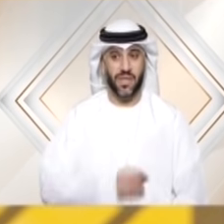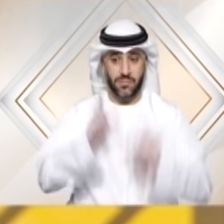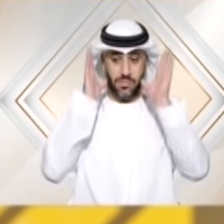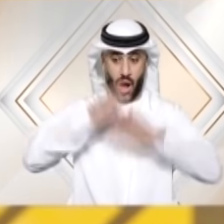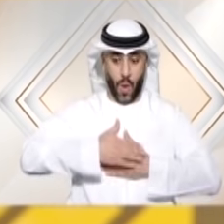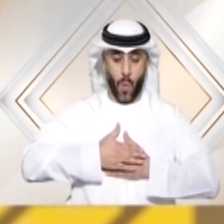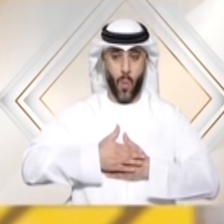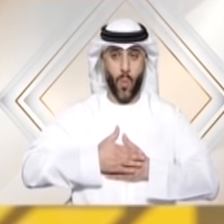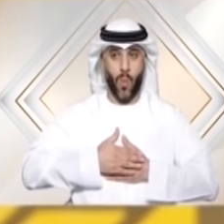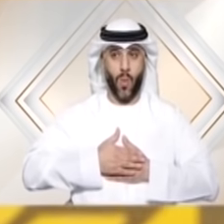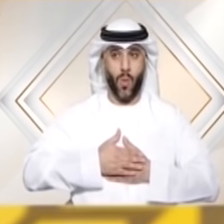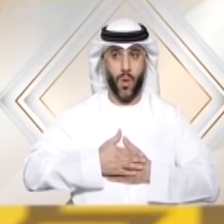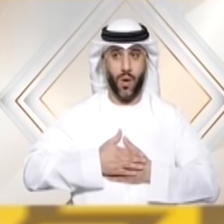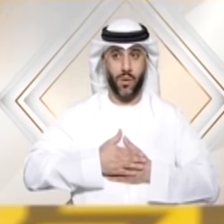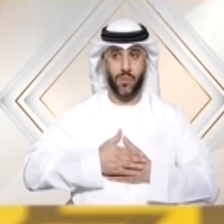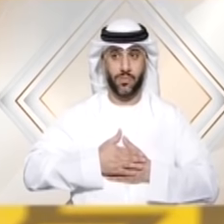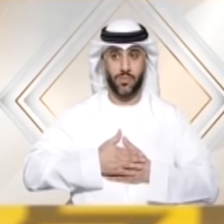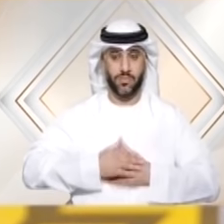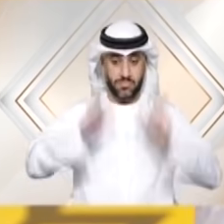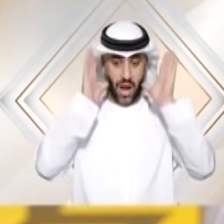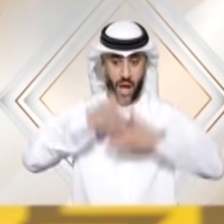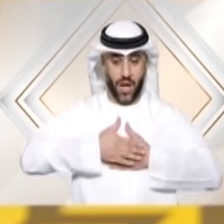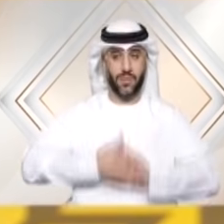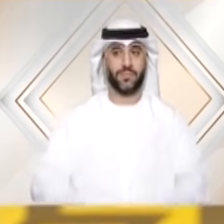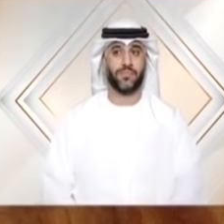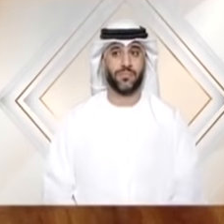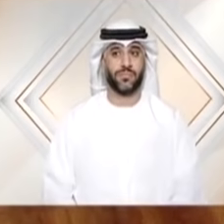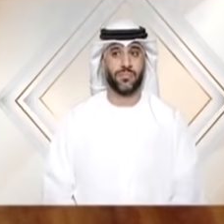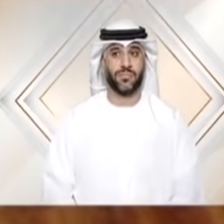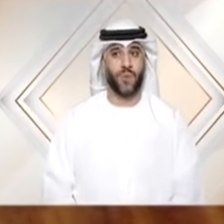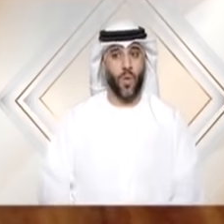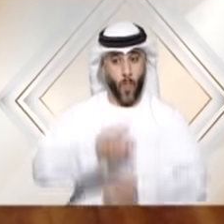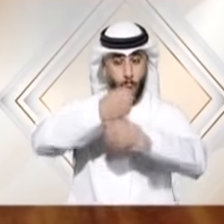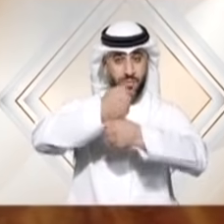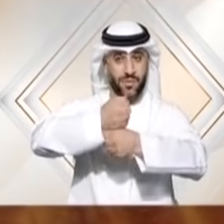أصلي ومر حد يعني مثلا عادي أقف هنا مخرج